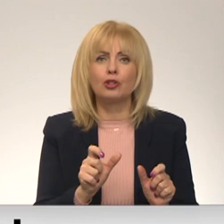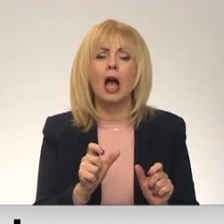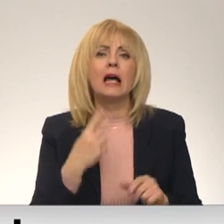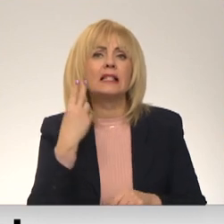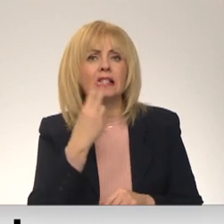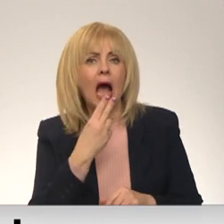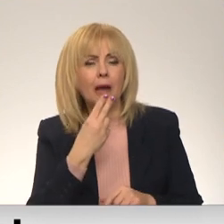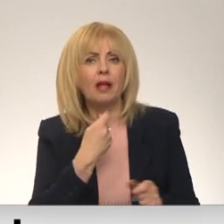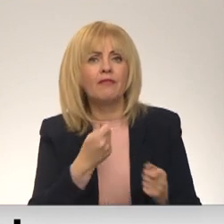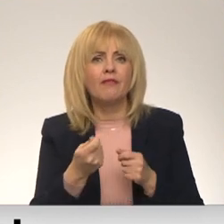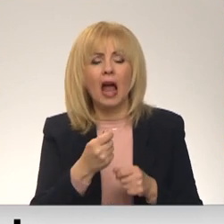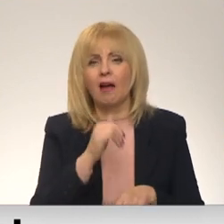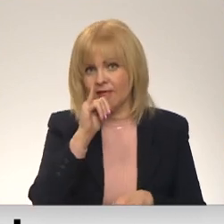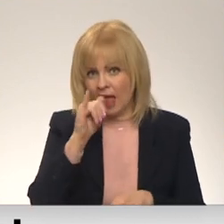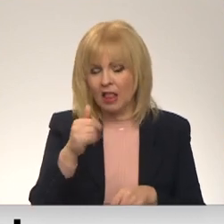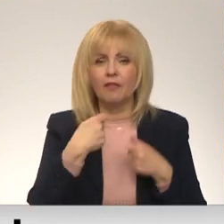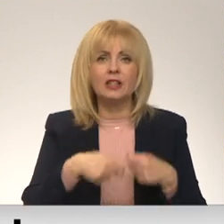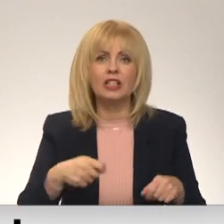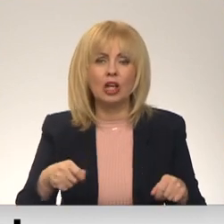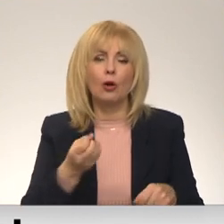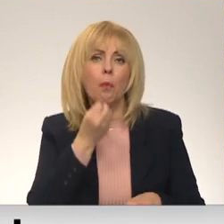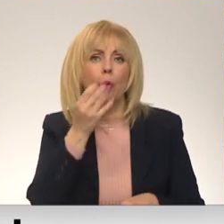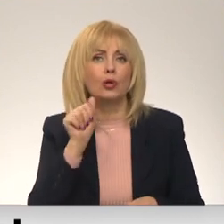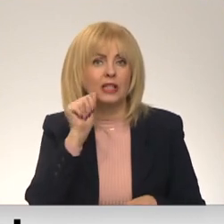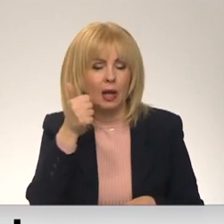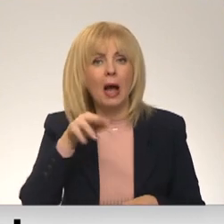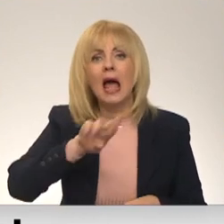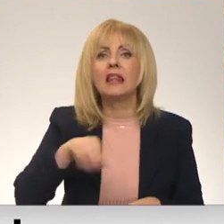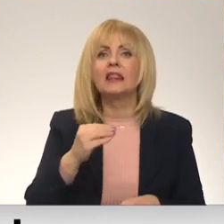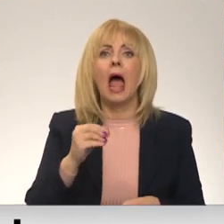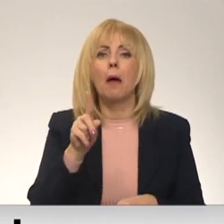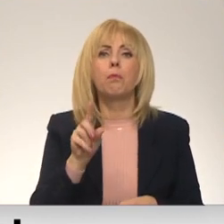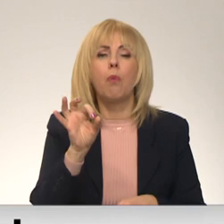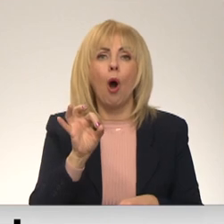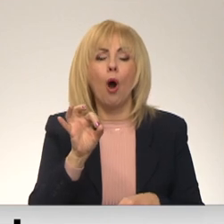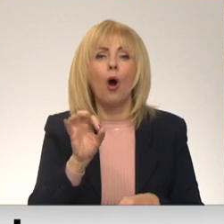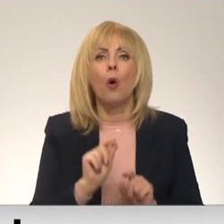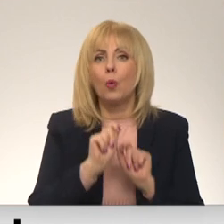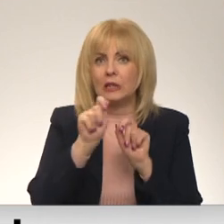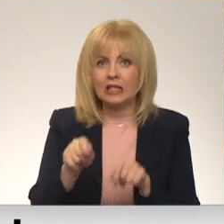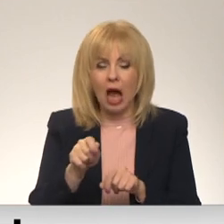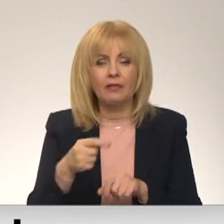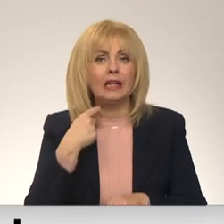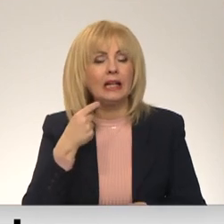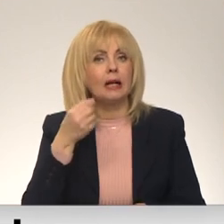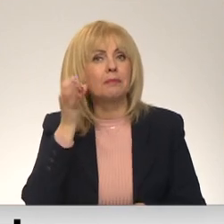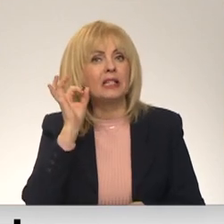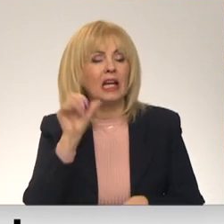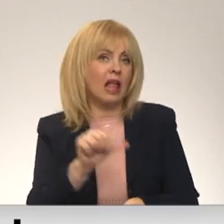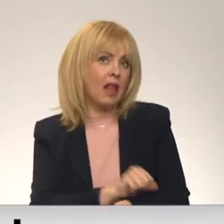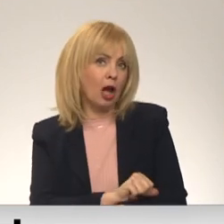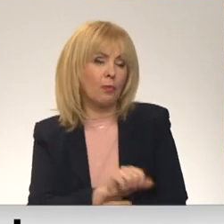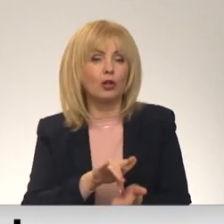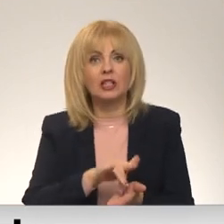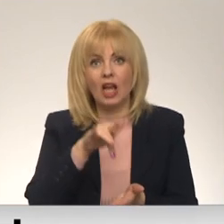neļāva iztirgot puķu sīpolus. Lielveikalu tīkls Depo savus krājumus uzdāvināja Rīgas psihiatrijas un narkoloģijas